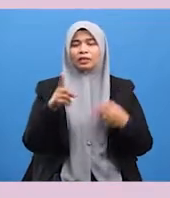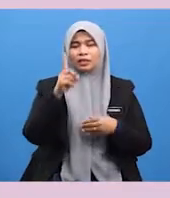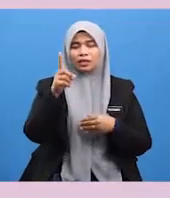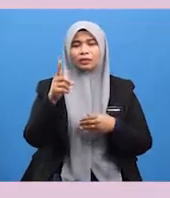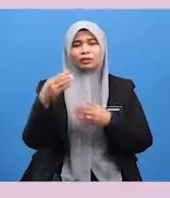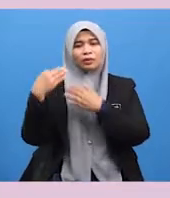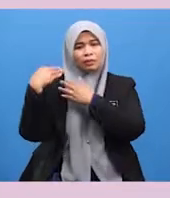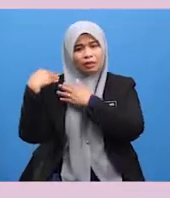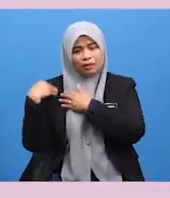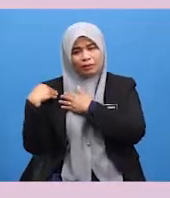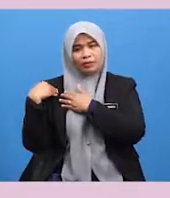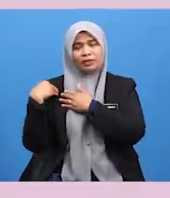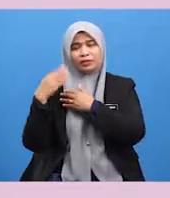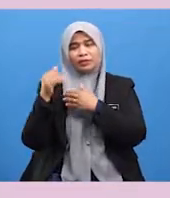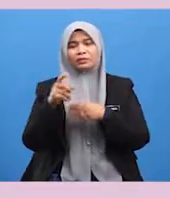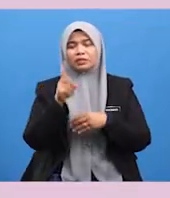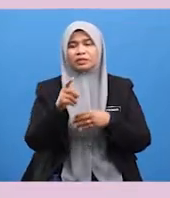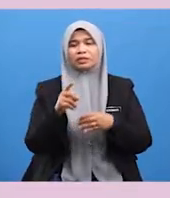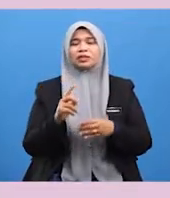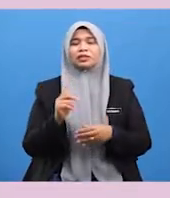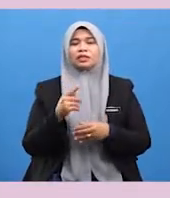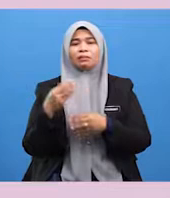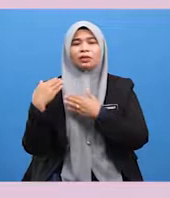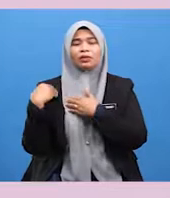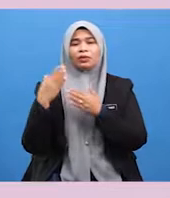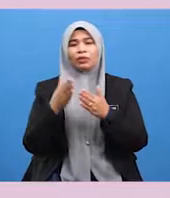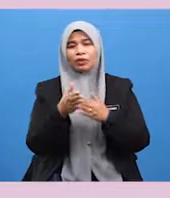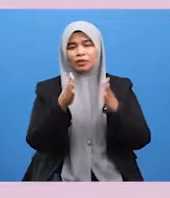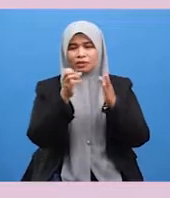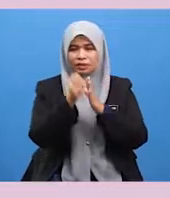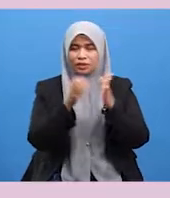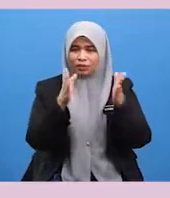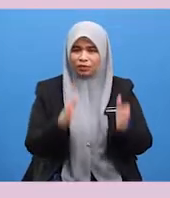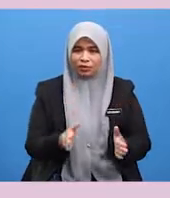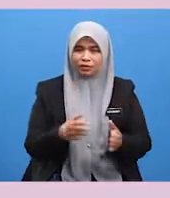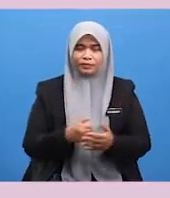beban tanggungjawab yang harus dipikul oleh seseorang.